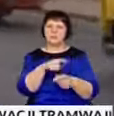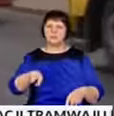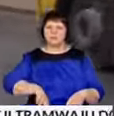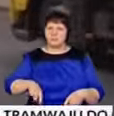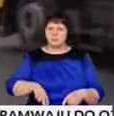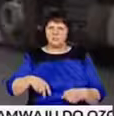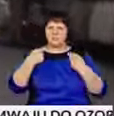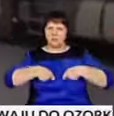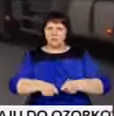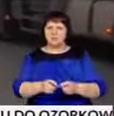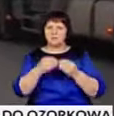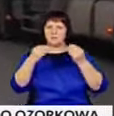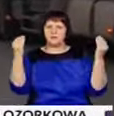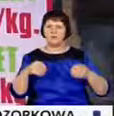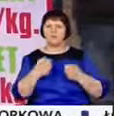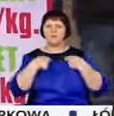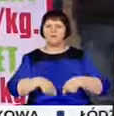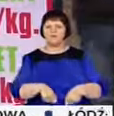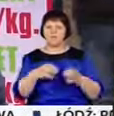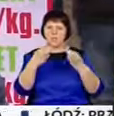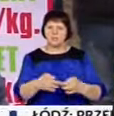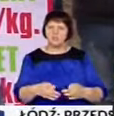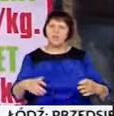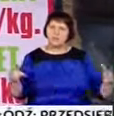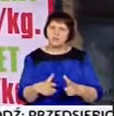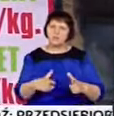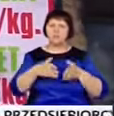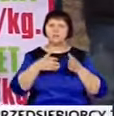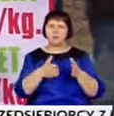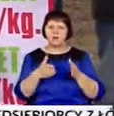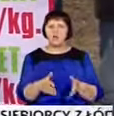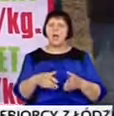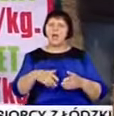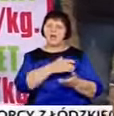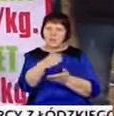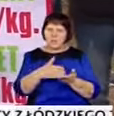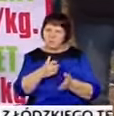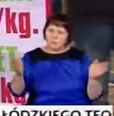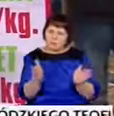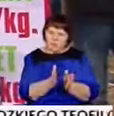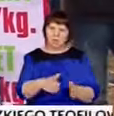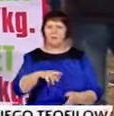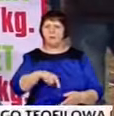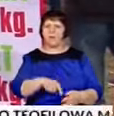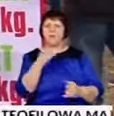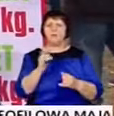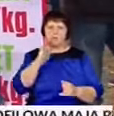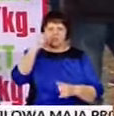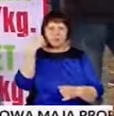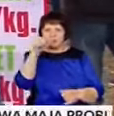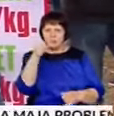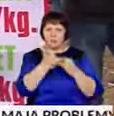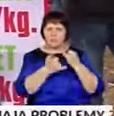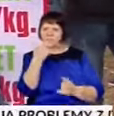ministrem rolnictwa i rozwoju wsi. Dzisiaj blokujemy drogę krajową, lokalną, małą. W przyszłym tygodniu, jeżeli te rozmowy nie